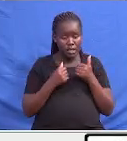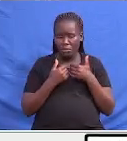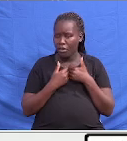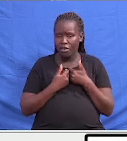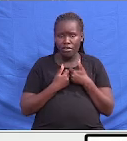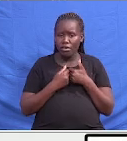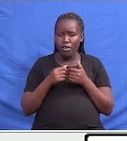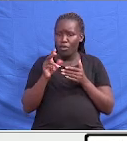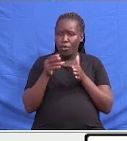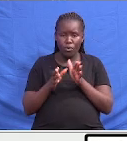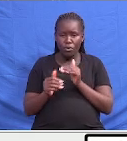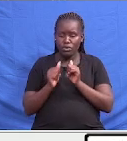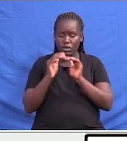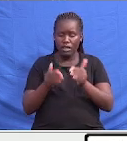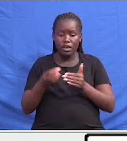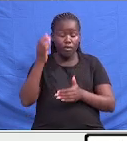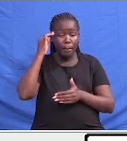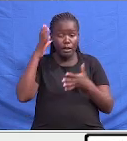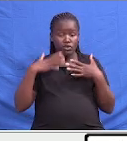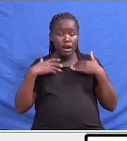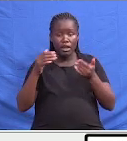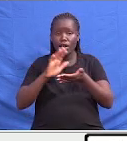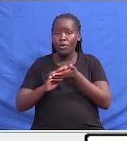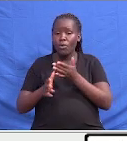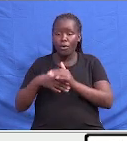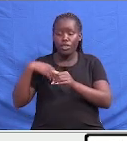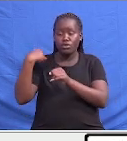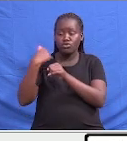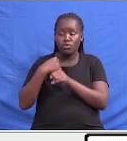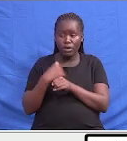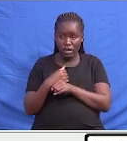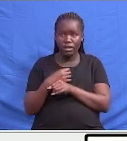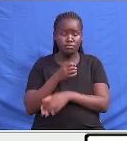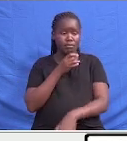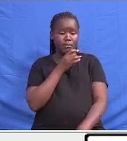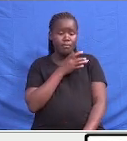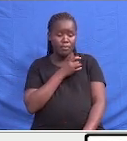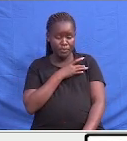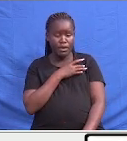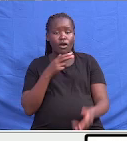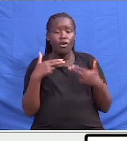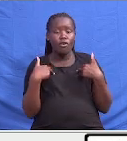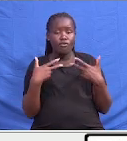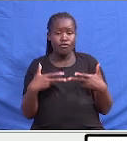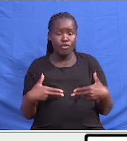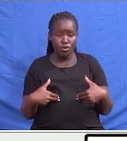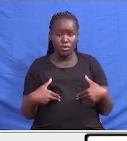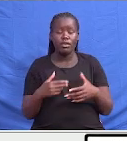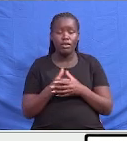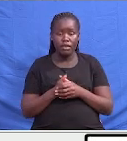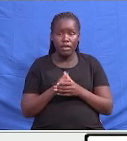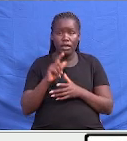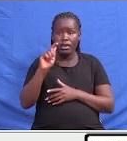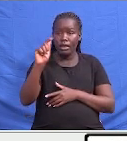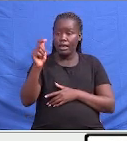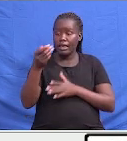provide mental health without operating within a sphere of human rights.